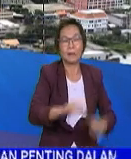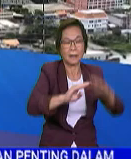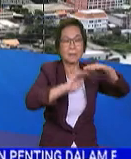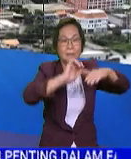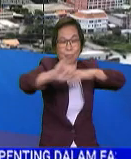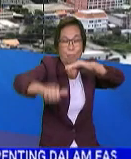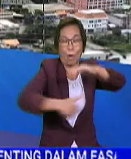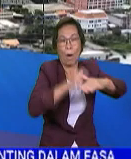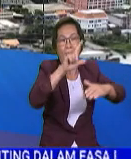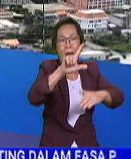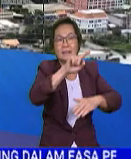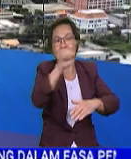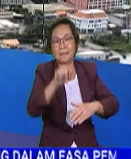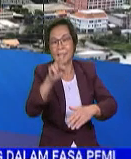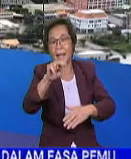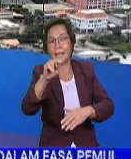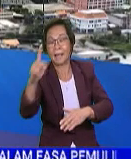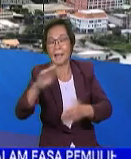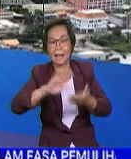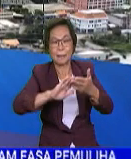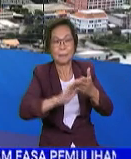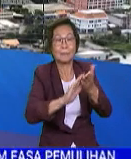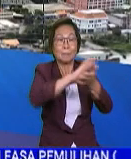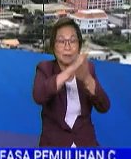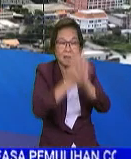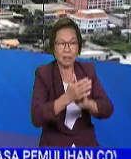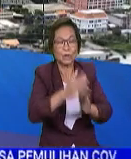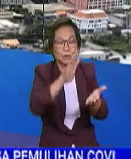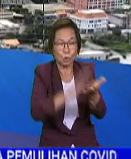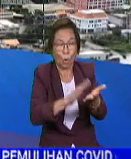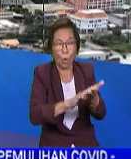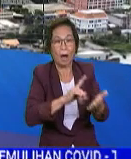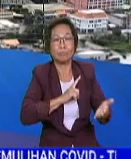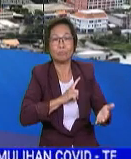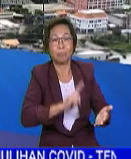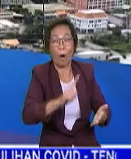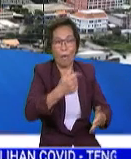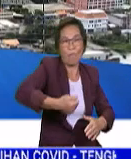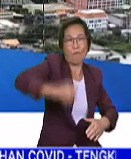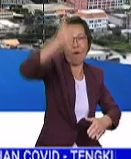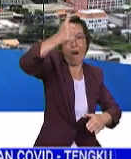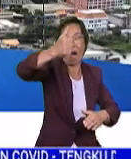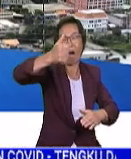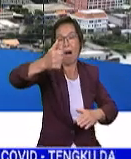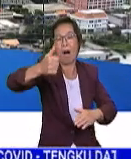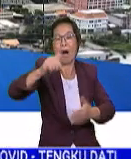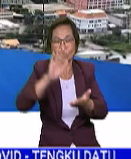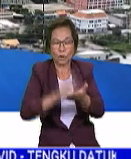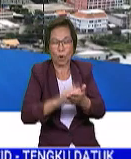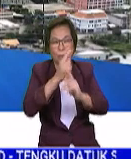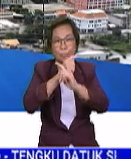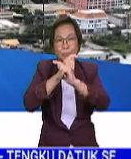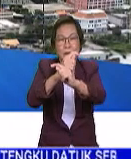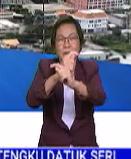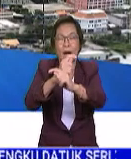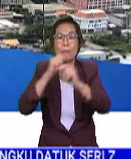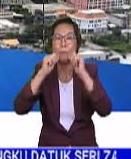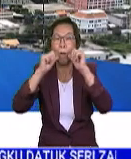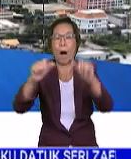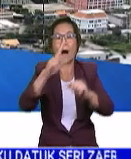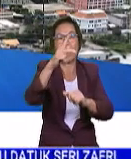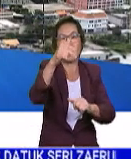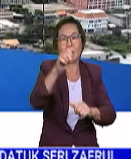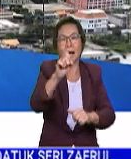lznk menjadi sekolah watak pertama di negara ini ditubuhkan kadet sekolah pertahanan awam